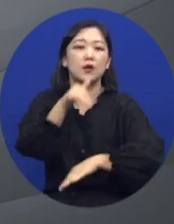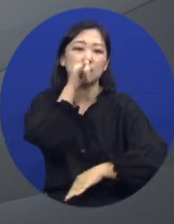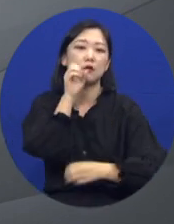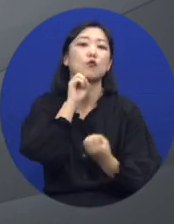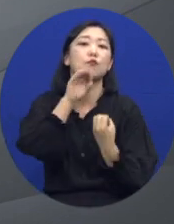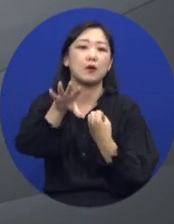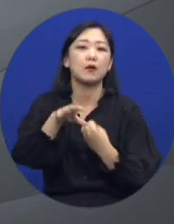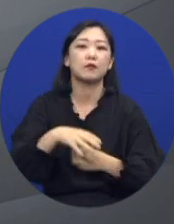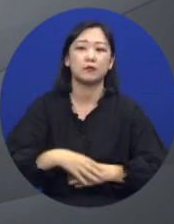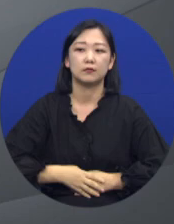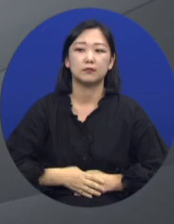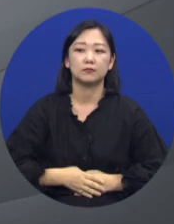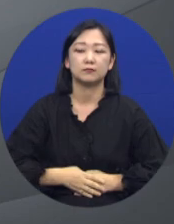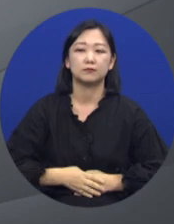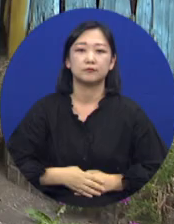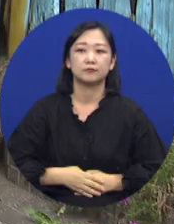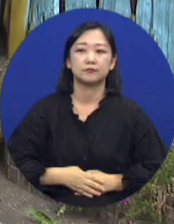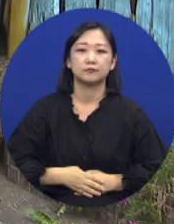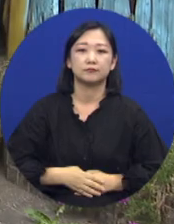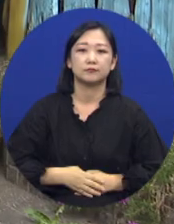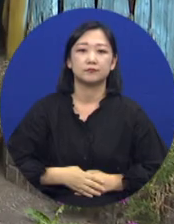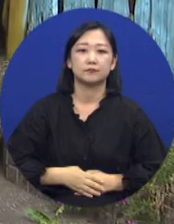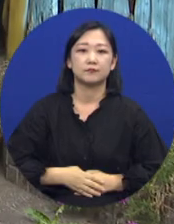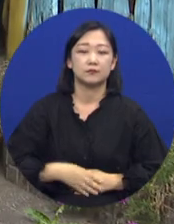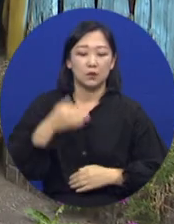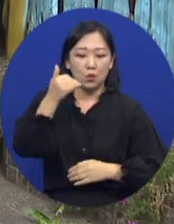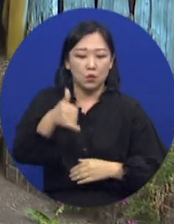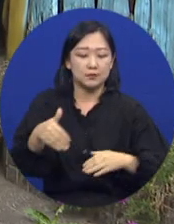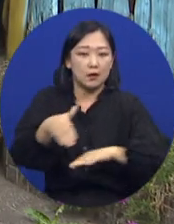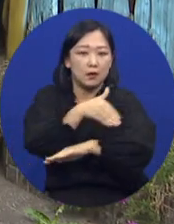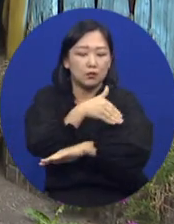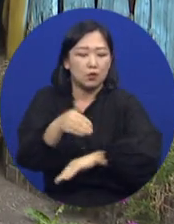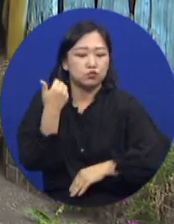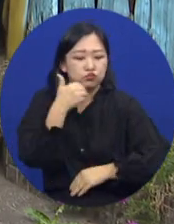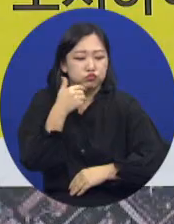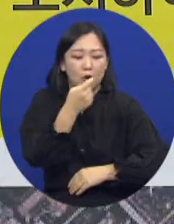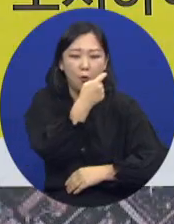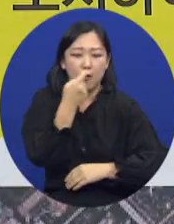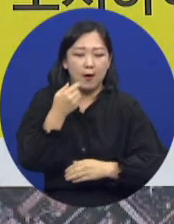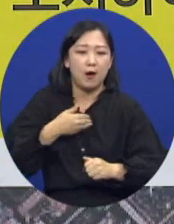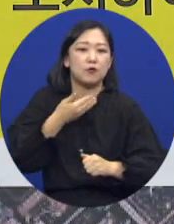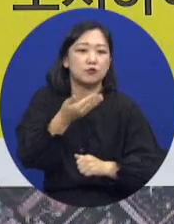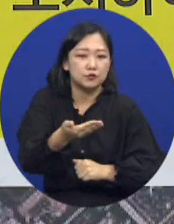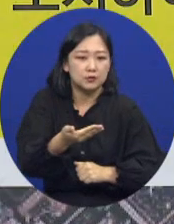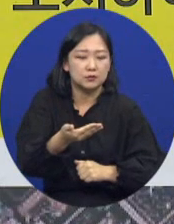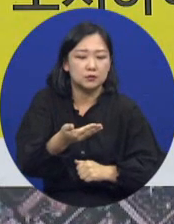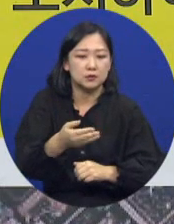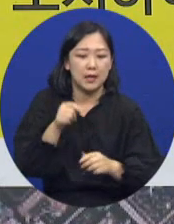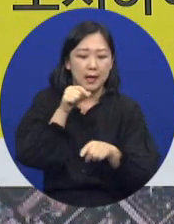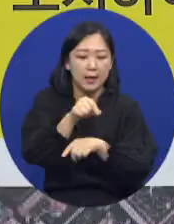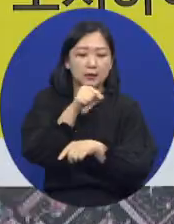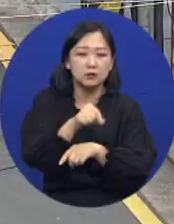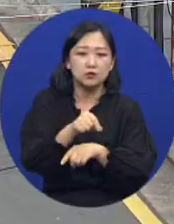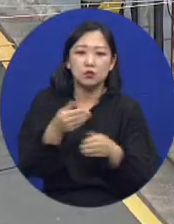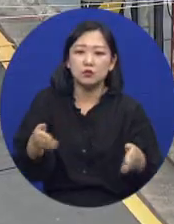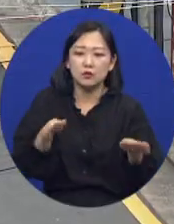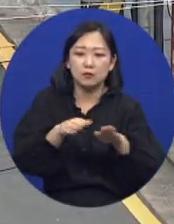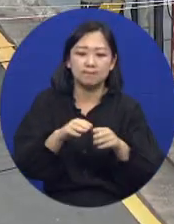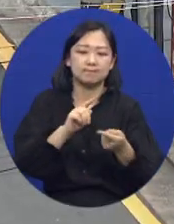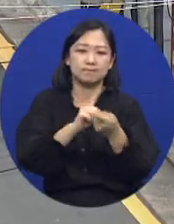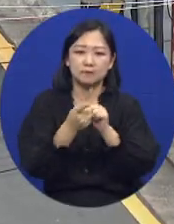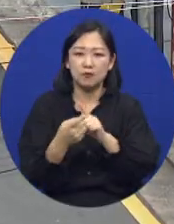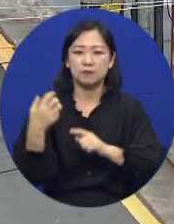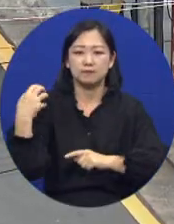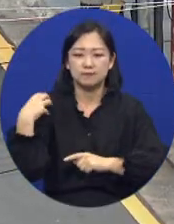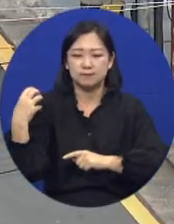했을 겁니다. 계획이 있다고. 공사 계획을 누가 확인하고 알려줘야 했는지 행정기관들이 서로 책임을